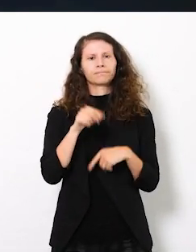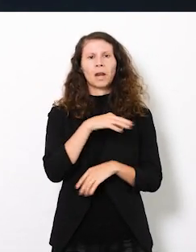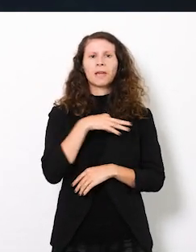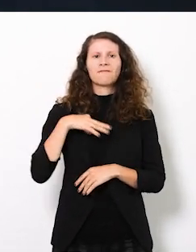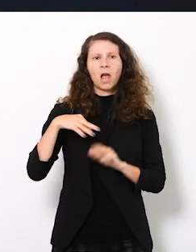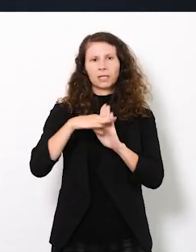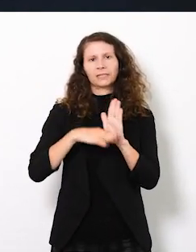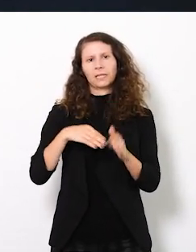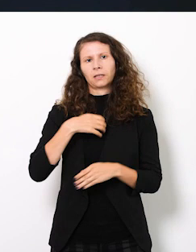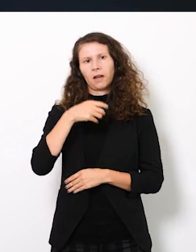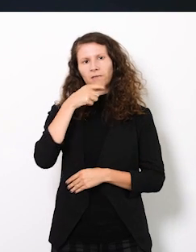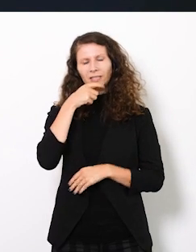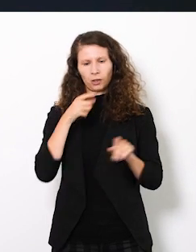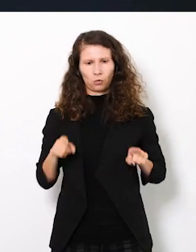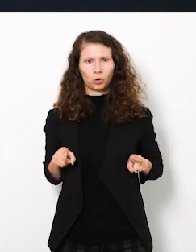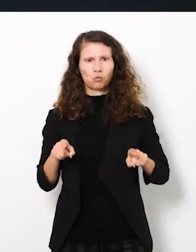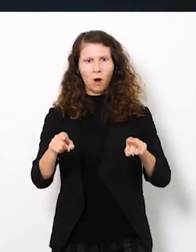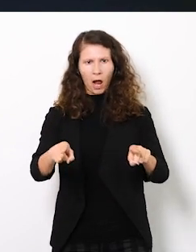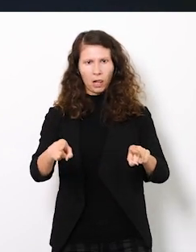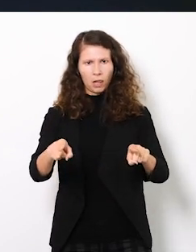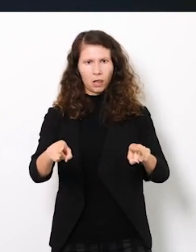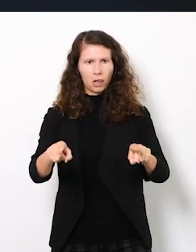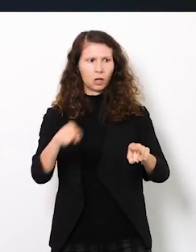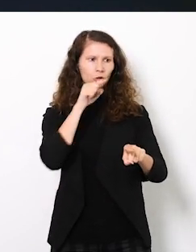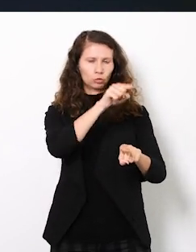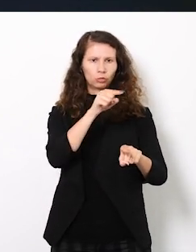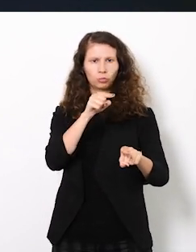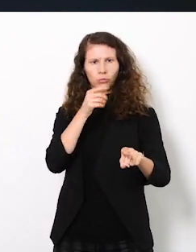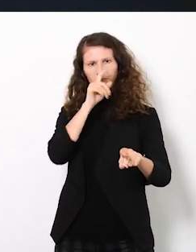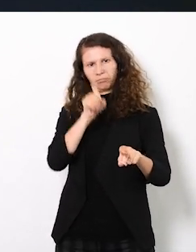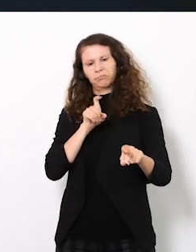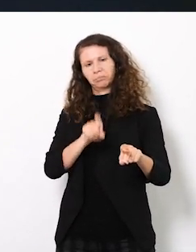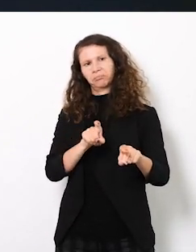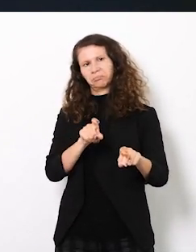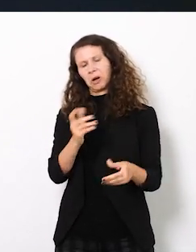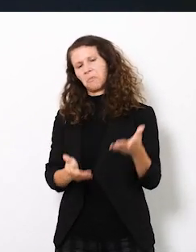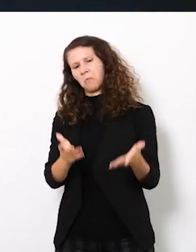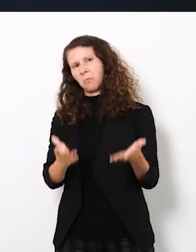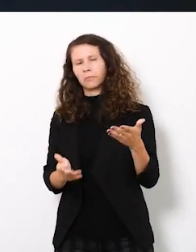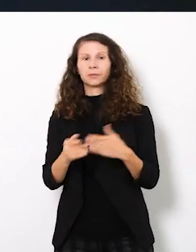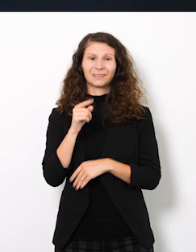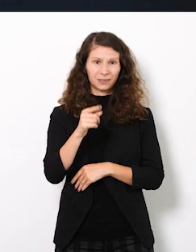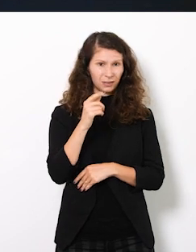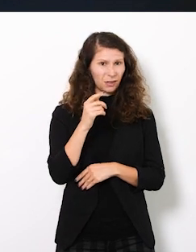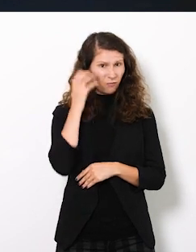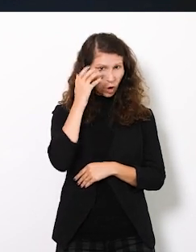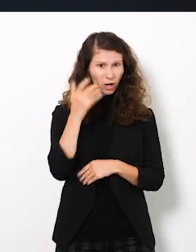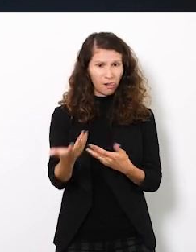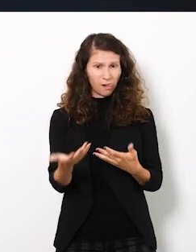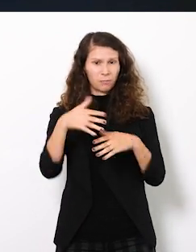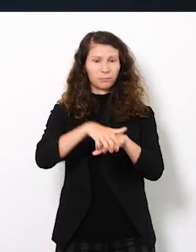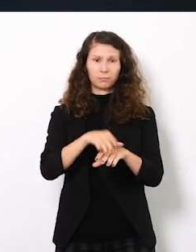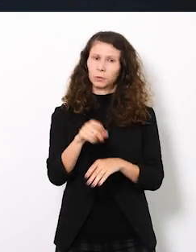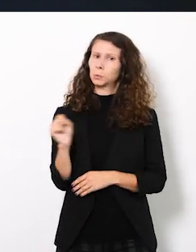privater und gesetzlicher Krankenversicherung, die Sie ja in Frage stellen, das hätte enorme Auswirkungen,